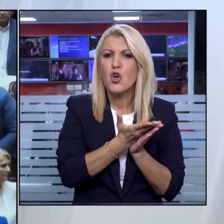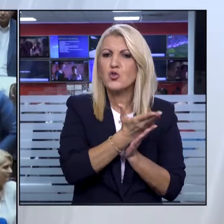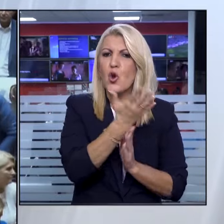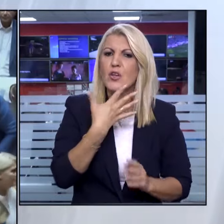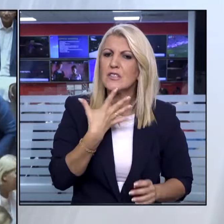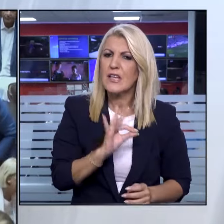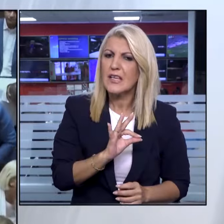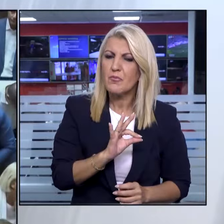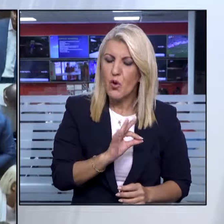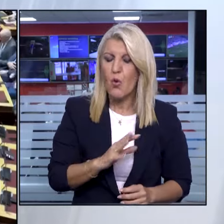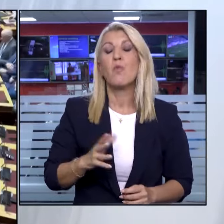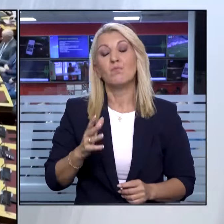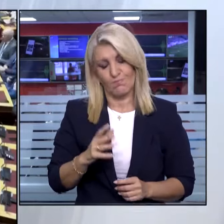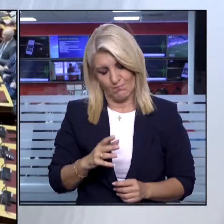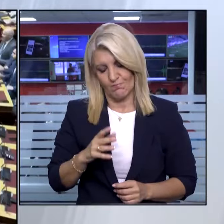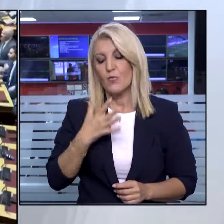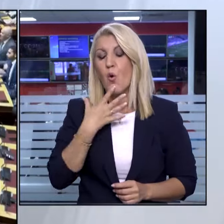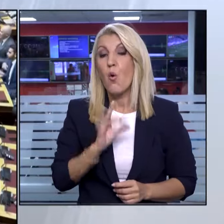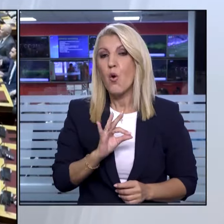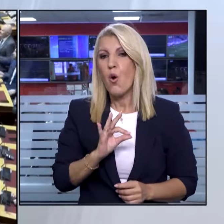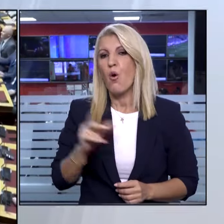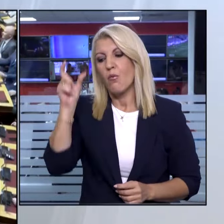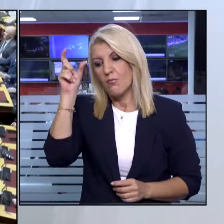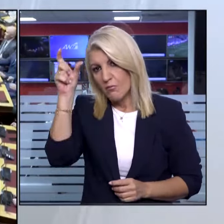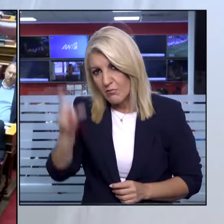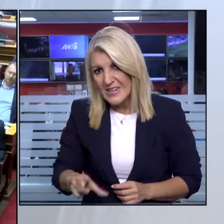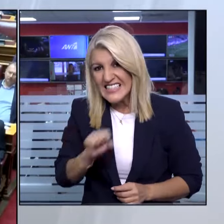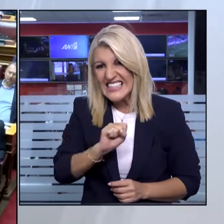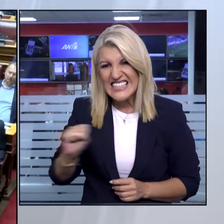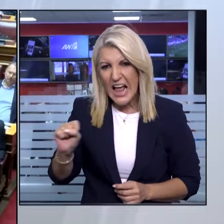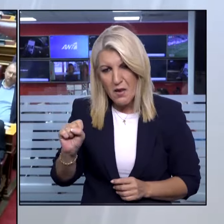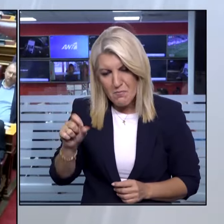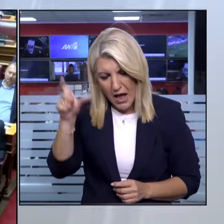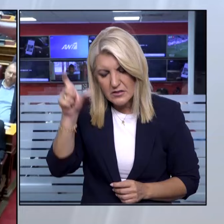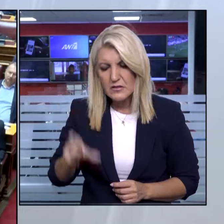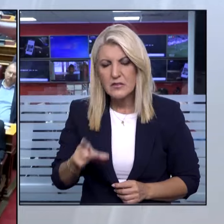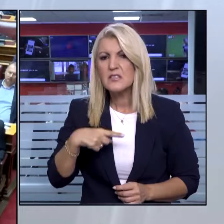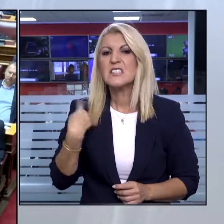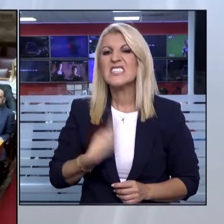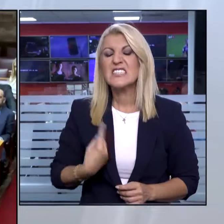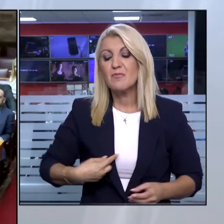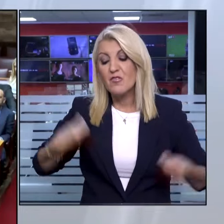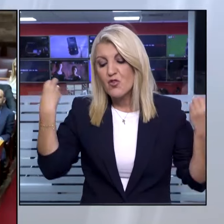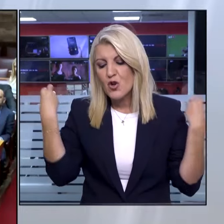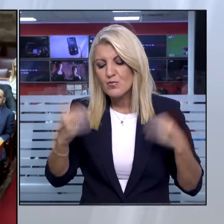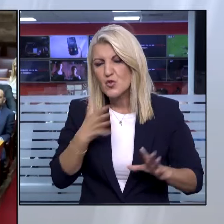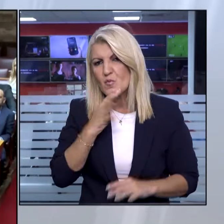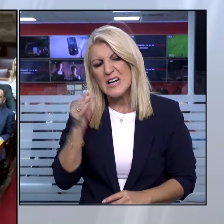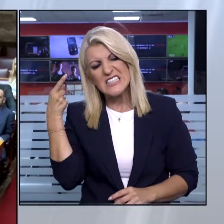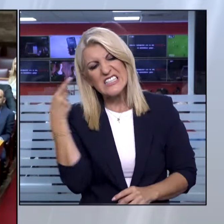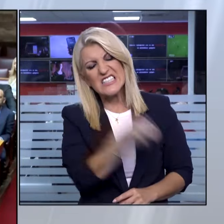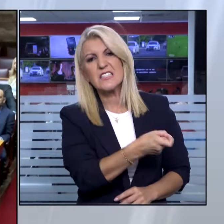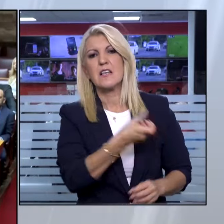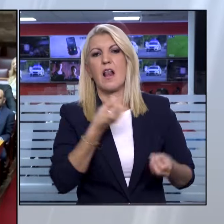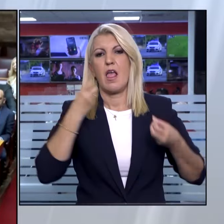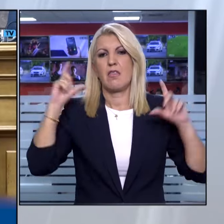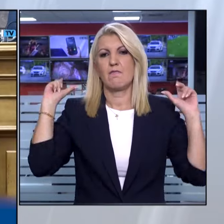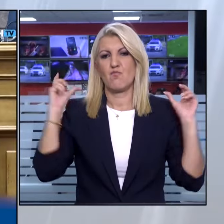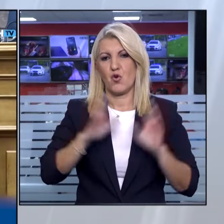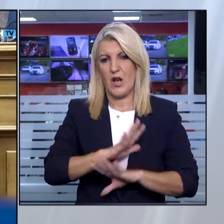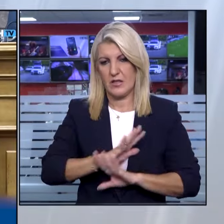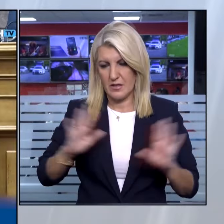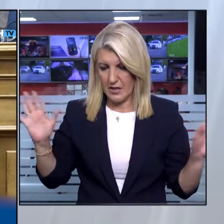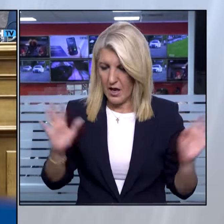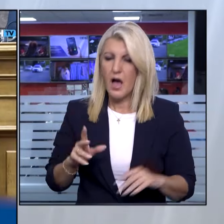λόγω αντικομματικής και αντισυναδελφικής συμπεριφοράς. Ο ψυχικός δεσμός Νέας Δημοκρατίας και Μάριου Σαλμά έχει διαραγεί εδώ